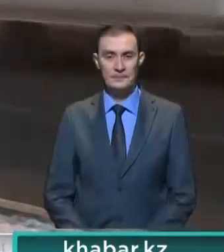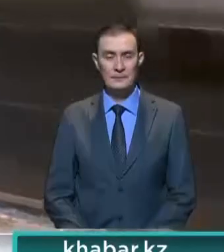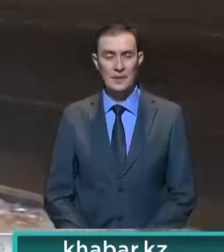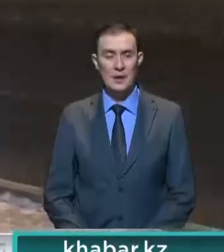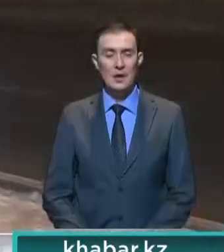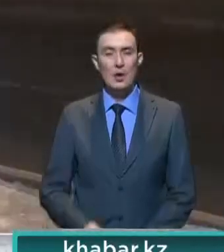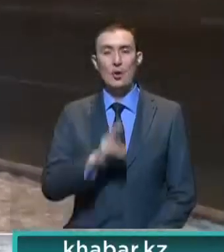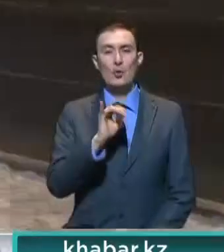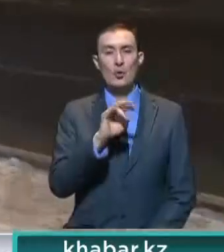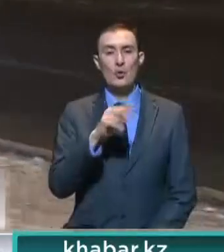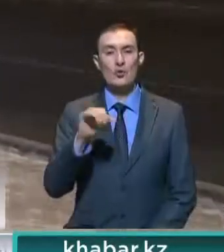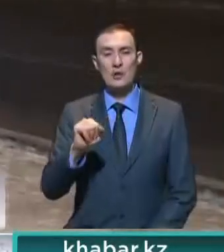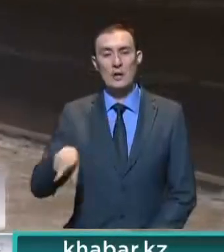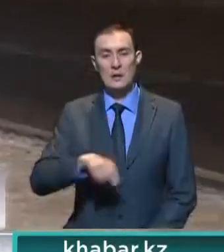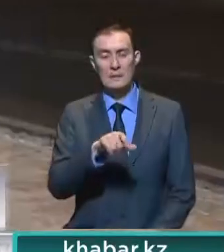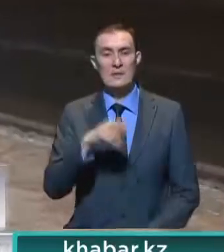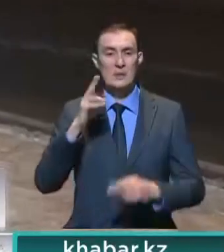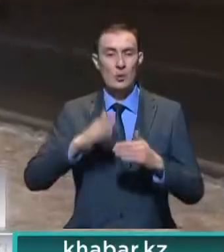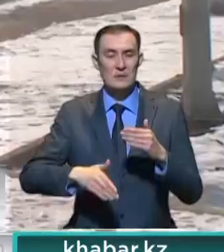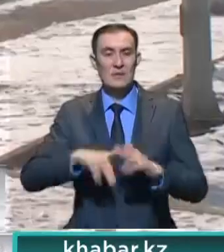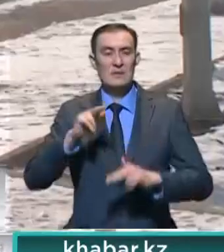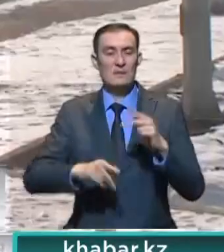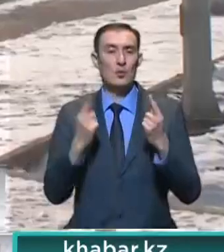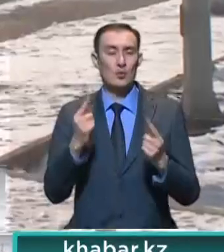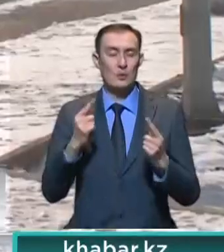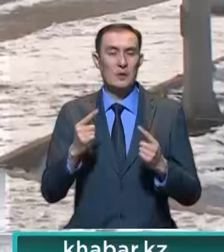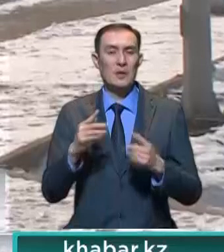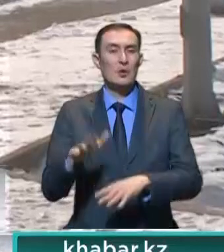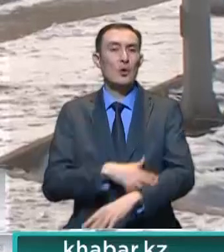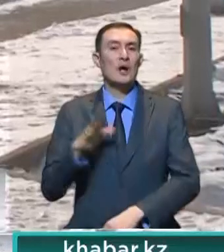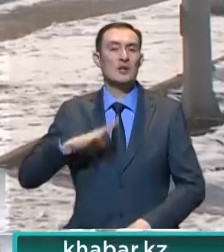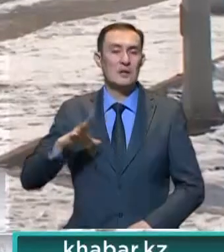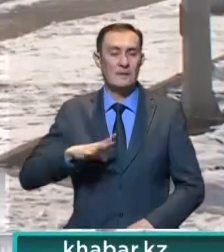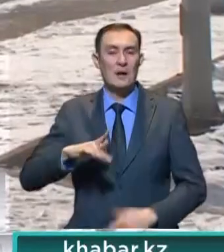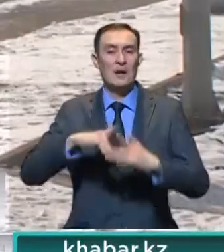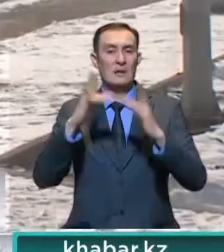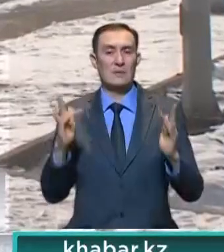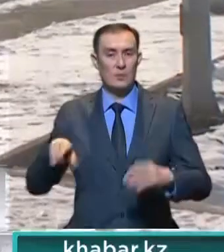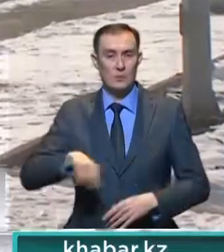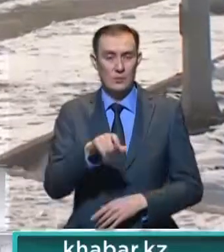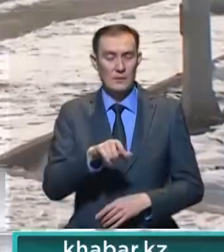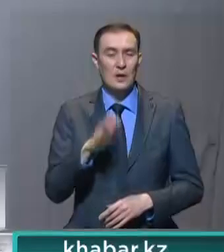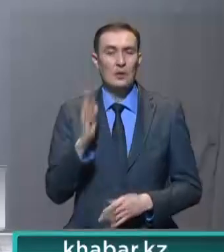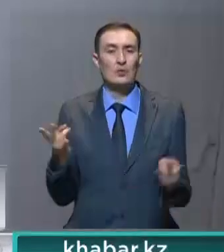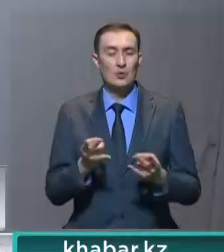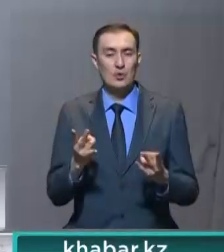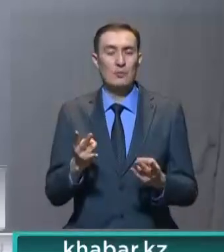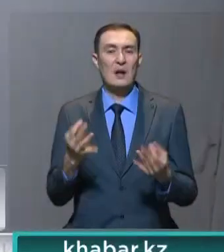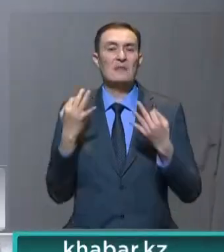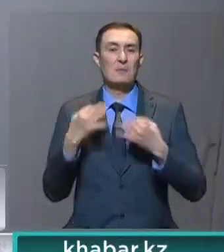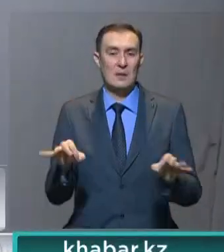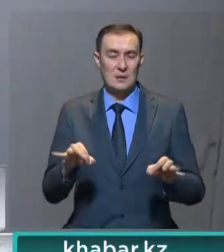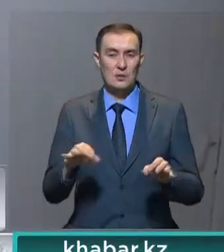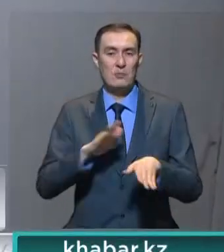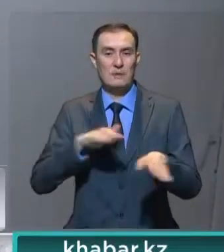На Кульджинском тракте Алматы завершается строительство одной из крупных и долгожданных транспортных развязок. Путепровод, призванный избавить автолюбителей